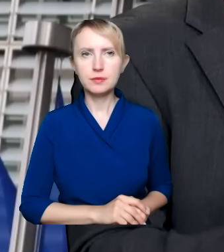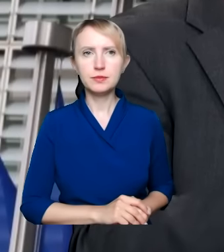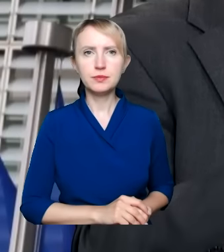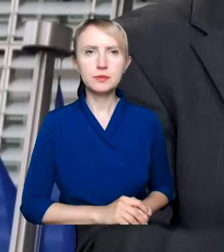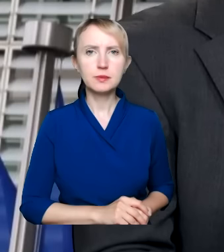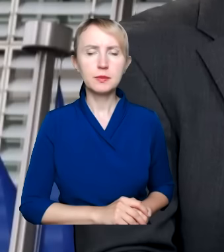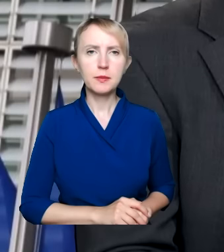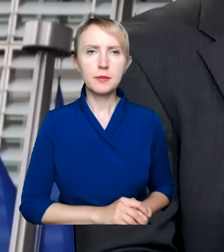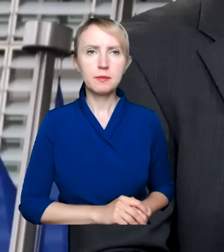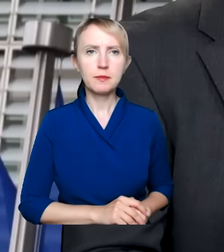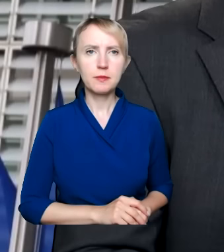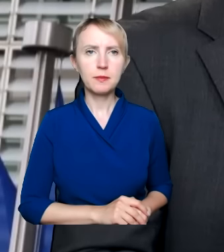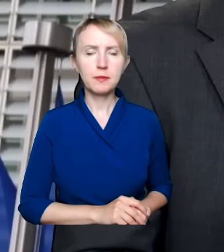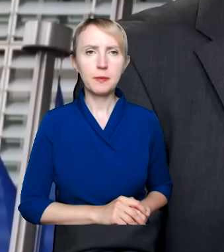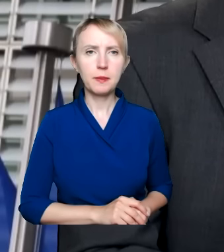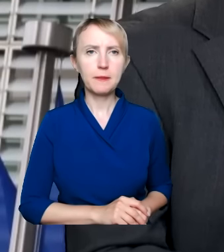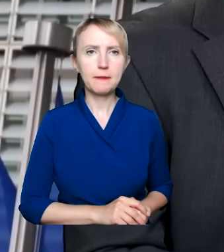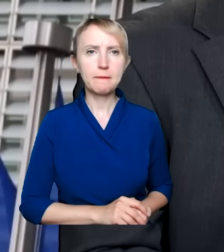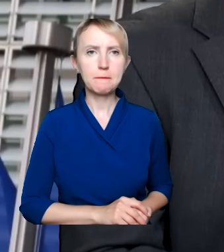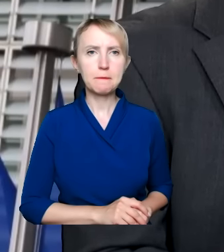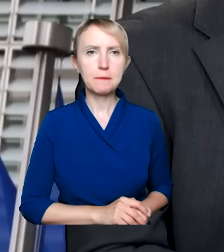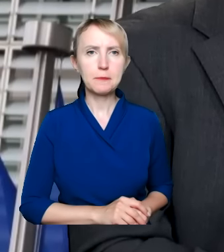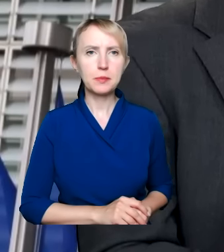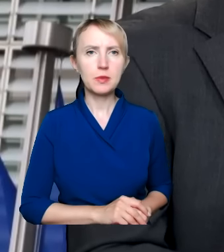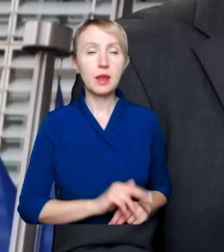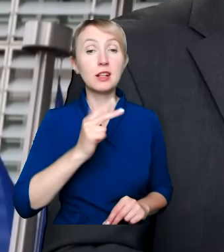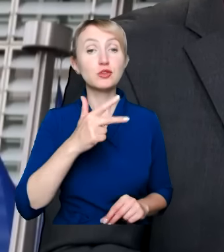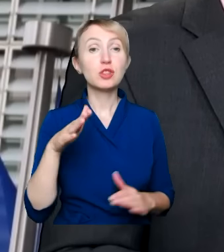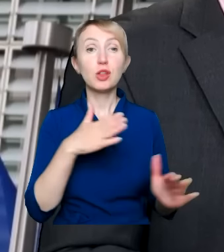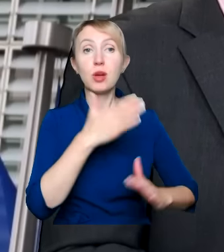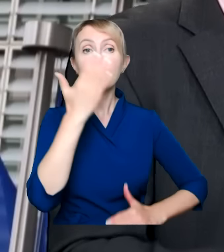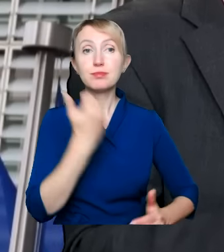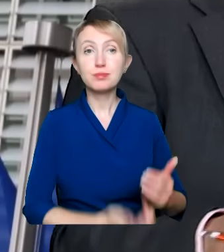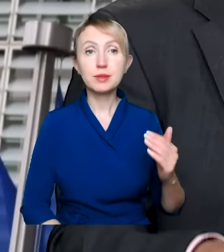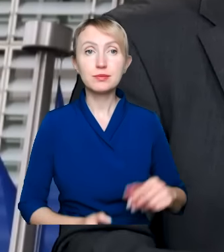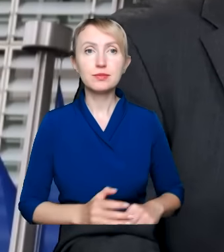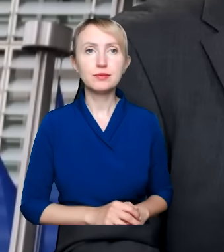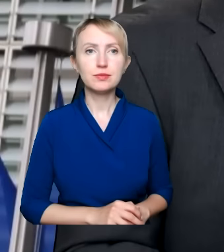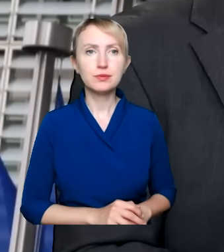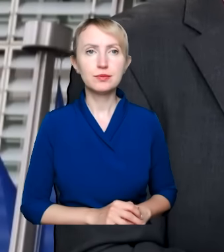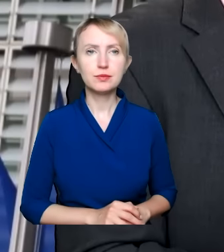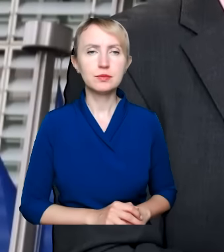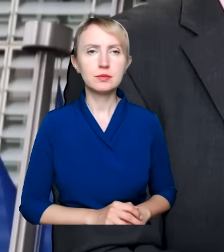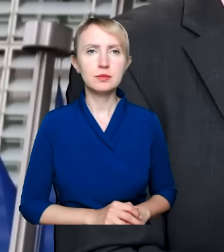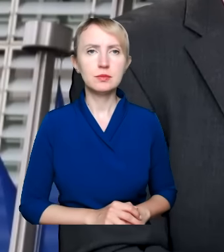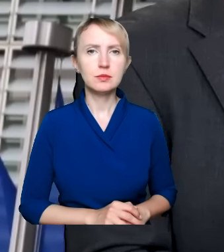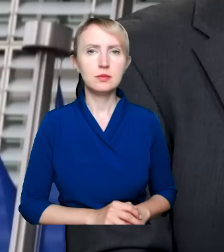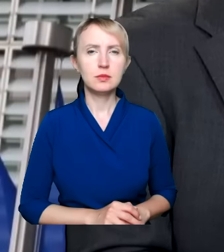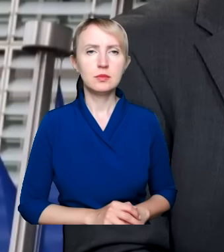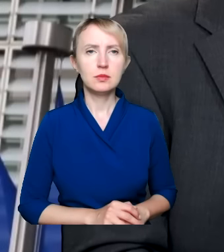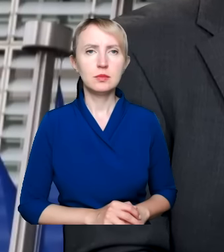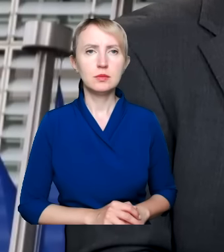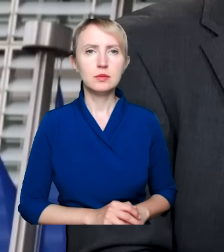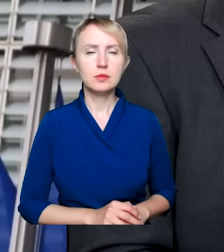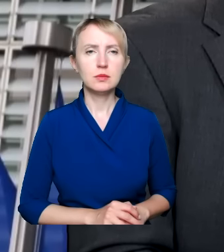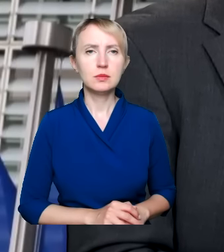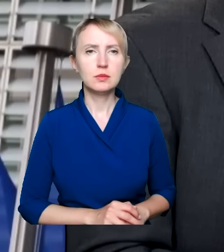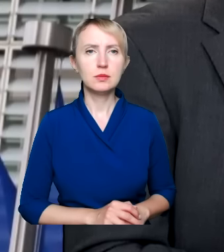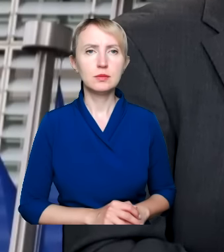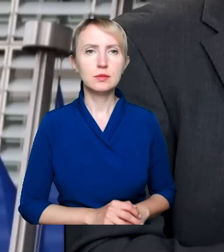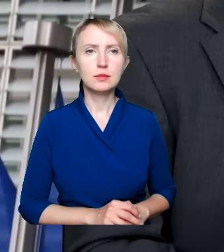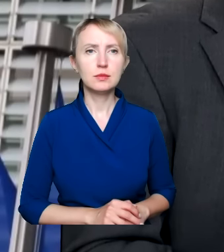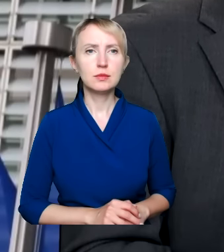kolei znacznie spadła trzecia droga i tam mamy sporo takich to jest zawsze dowód anegdotyczny Czyli